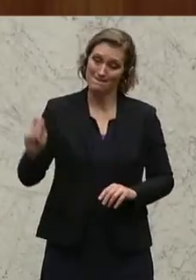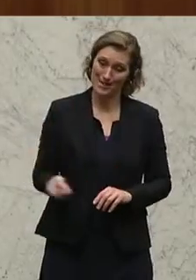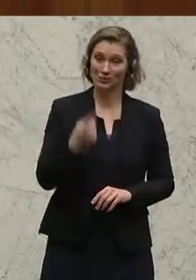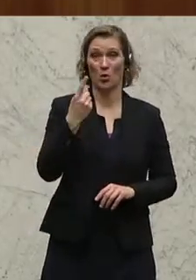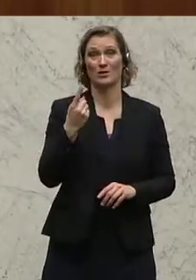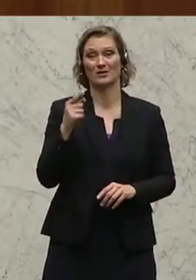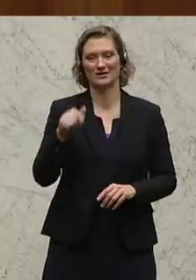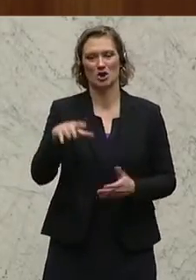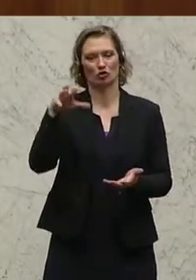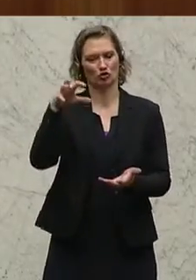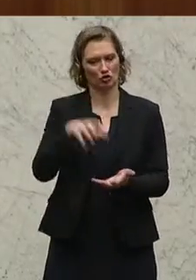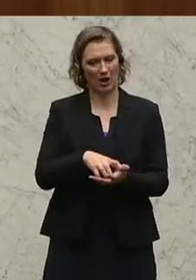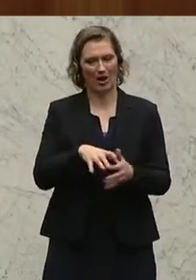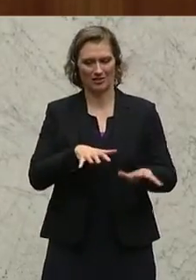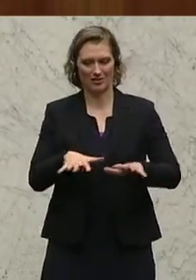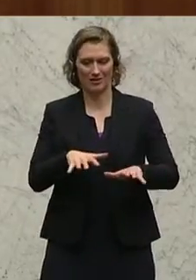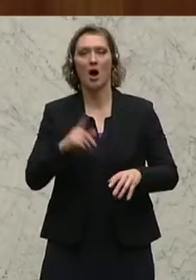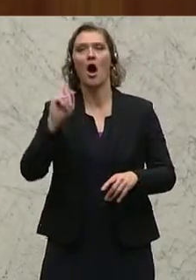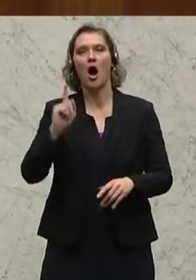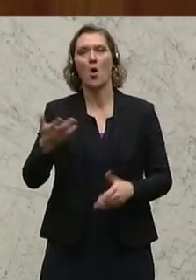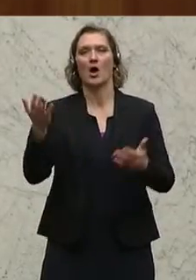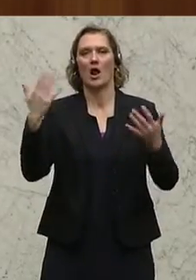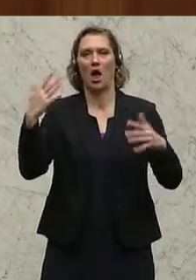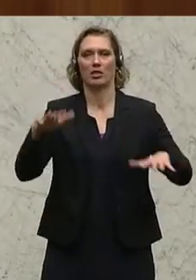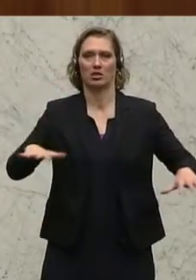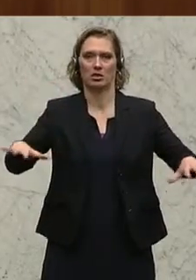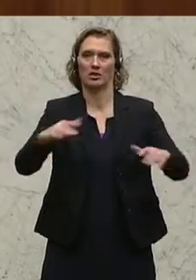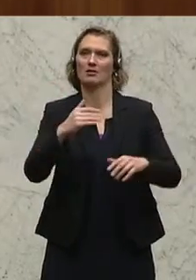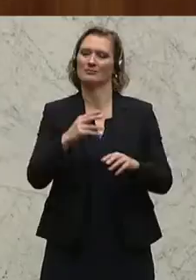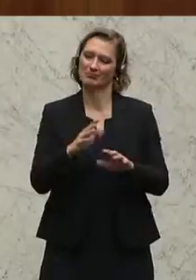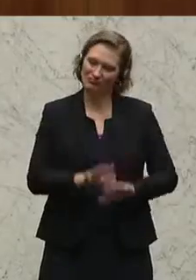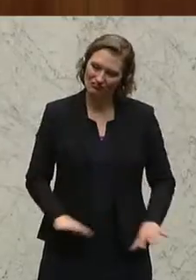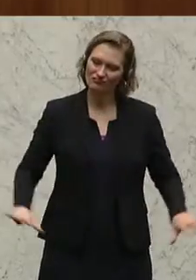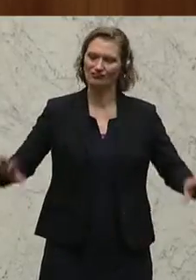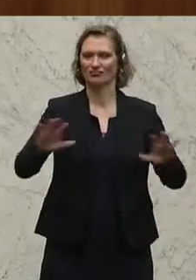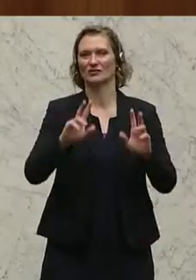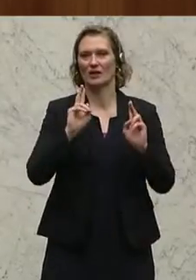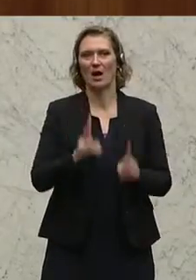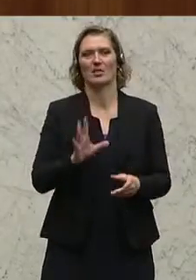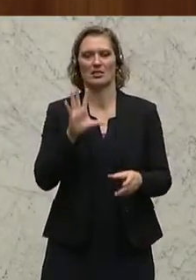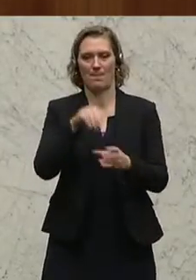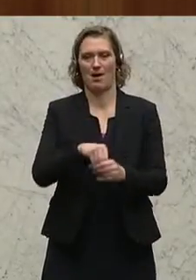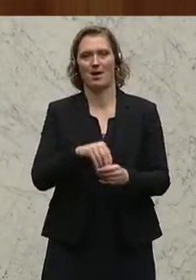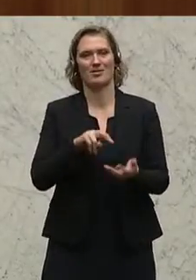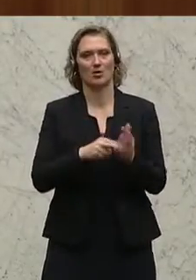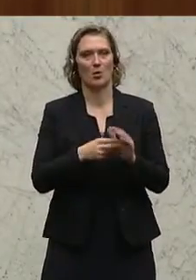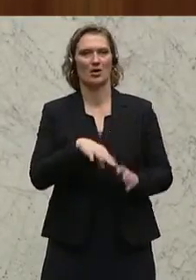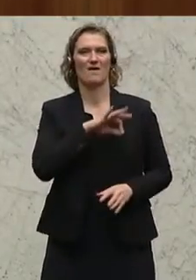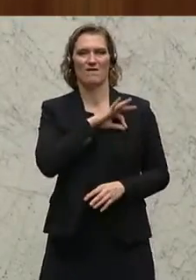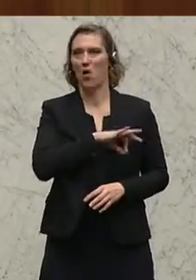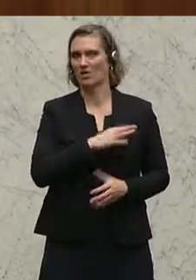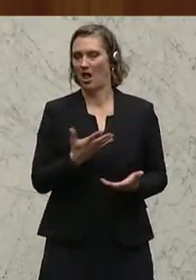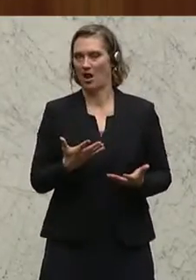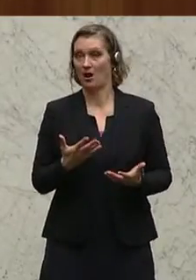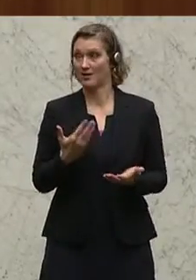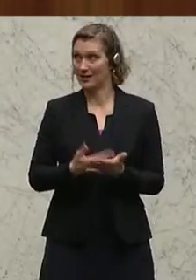sowohl in dem städtischen Bereich als auch in dem ländlichen Bereich, also dass alle Teil des Ganzen sein können und von dieser Technologie